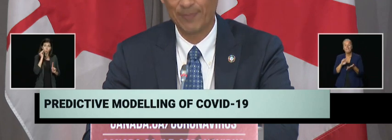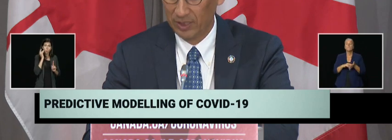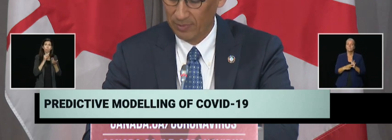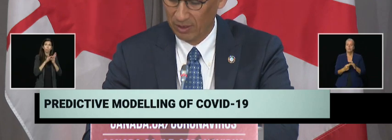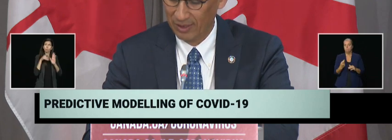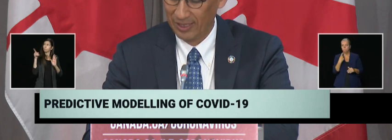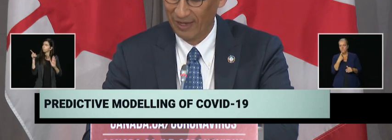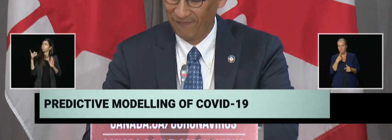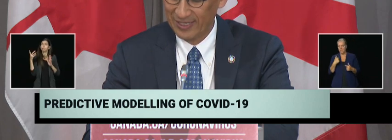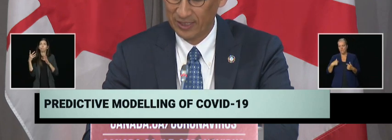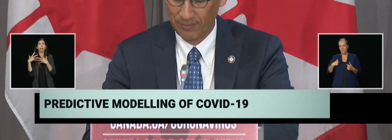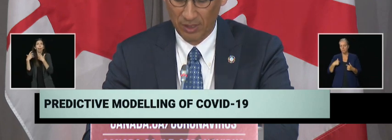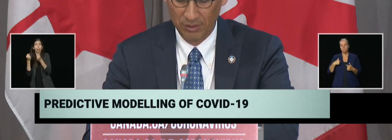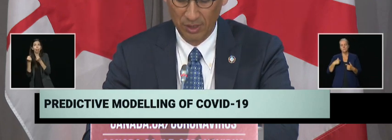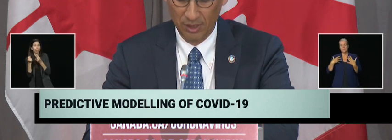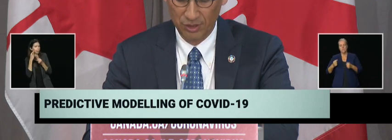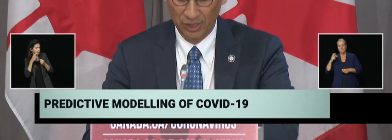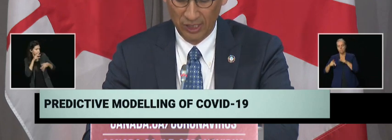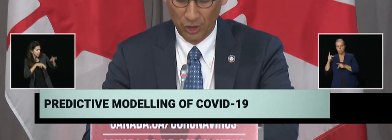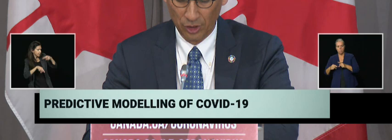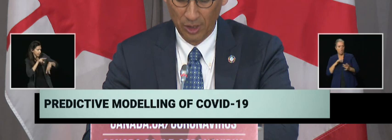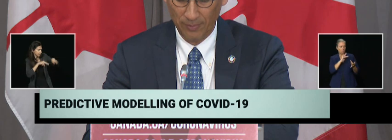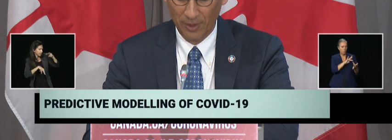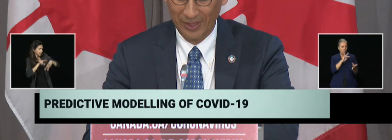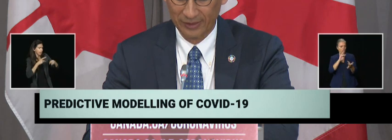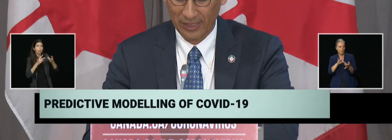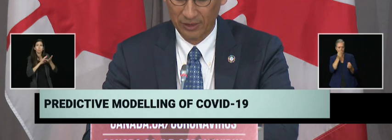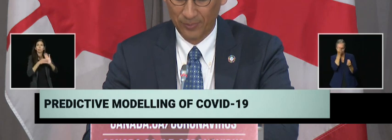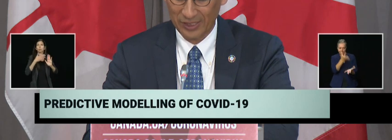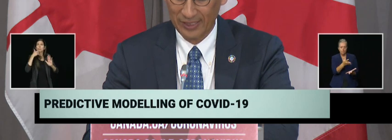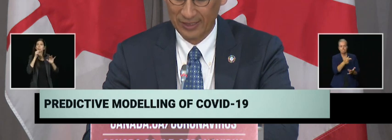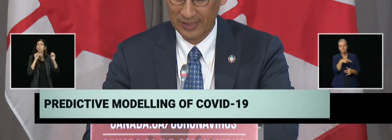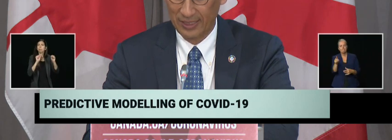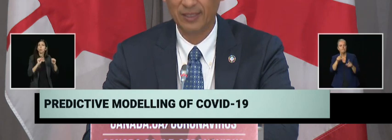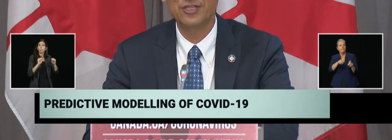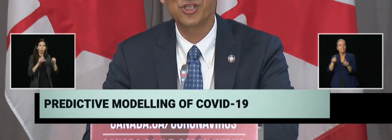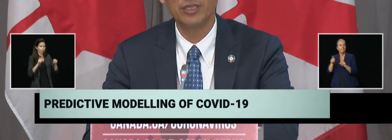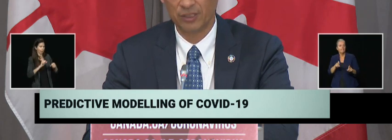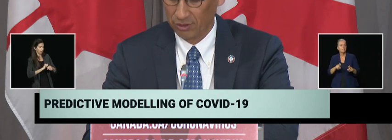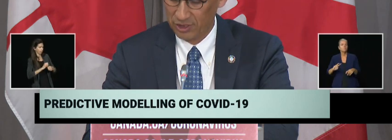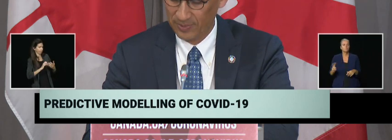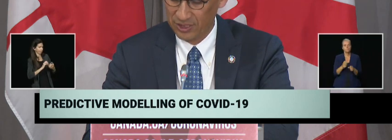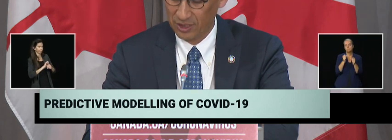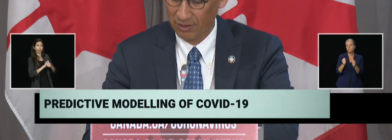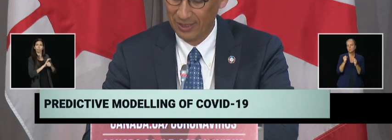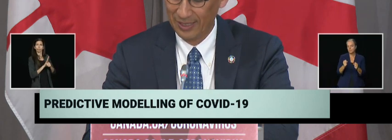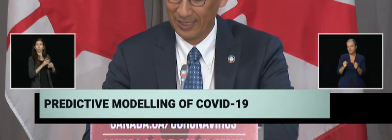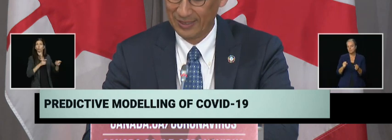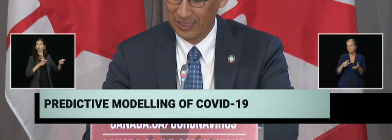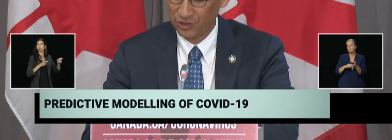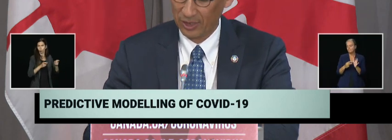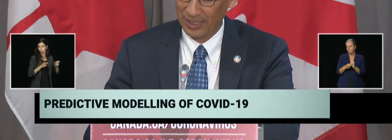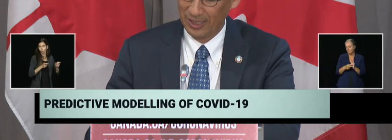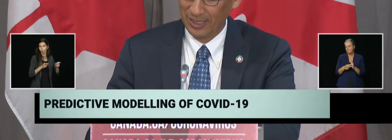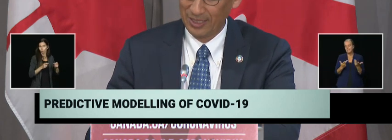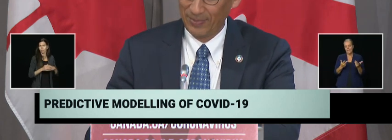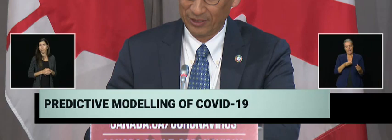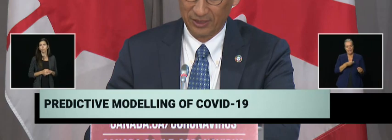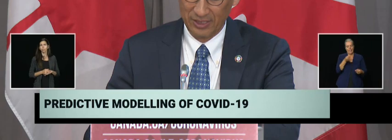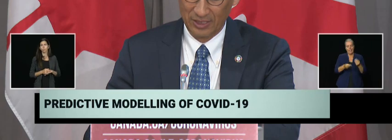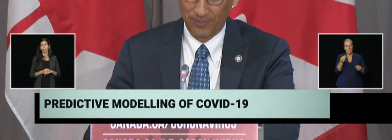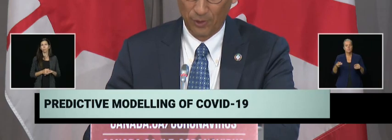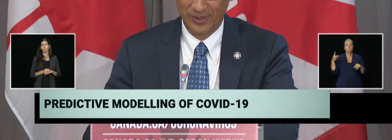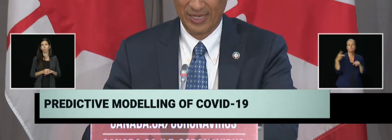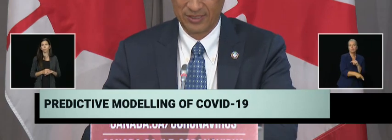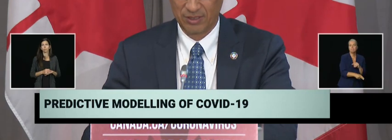rapidement et facilement, ce qui leur permettra de briser les chaînes de transmission et d'assurer la